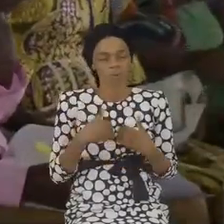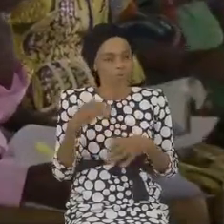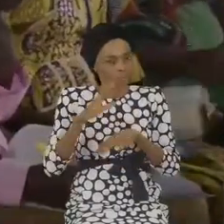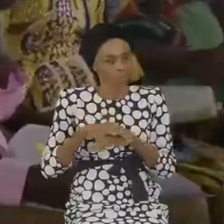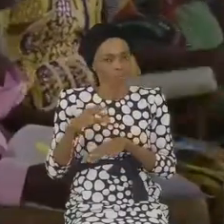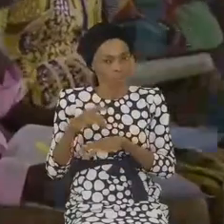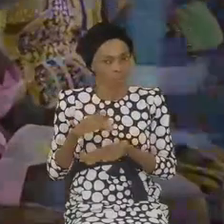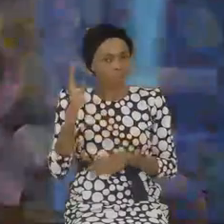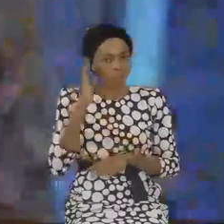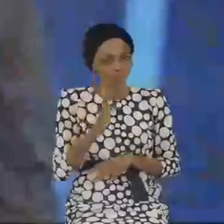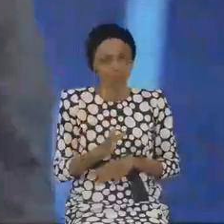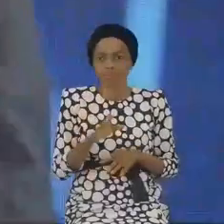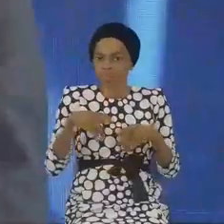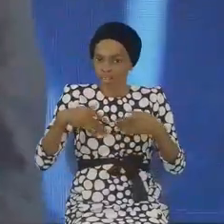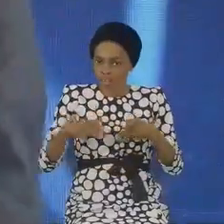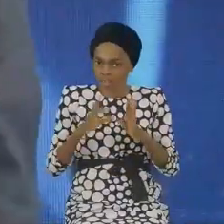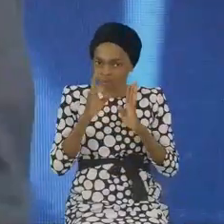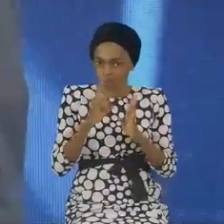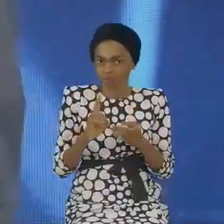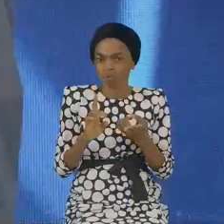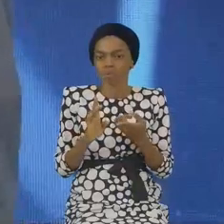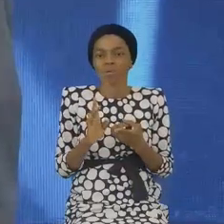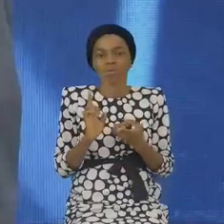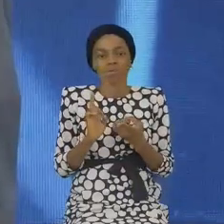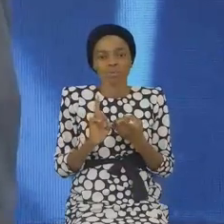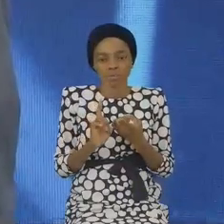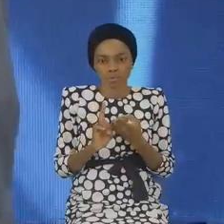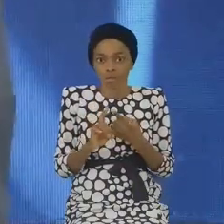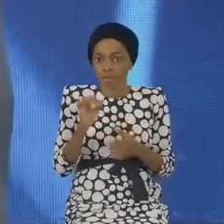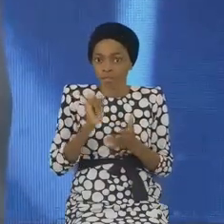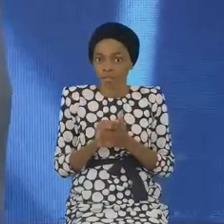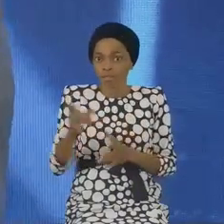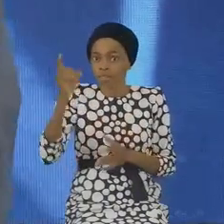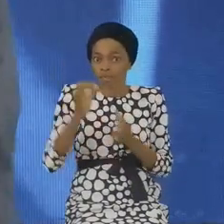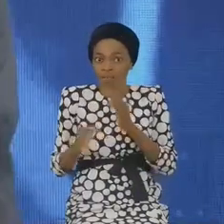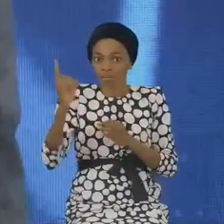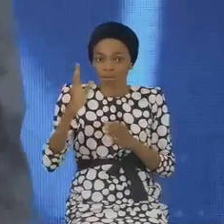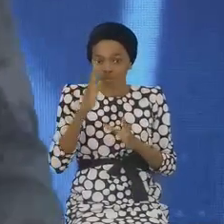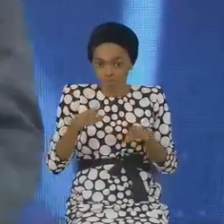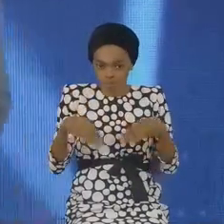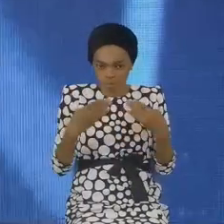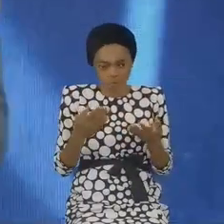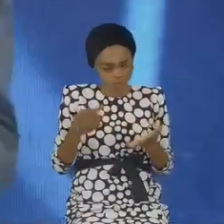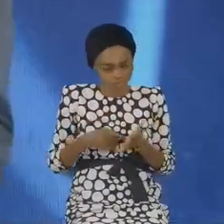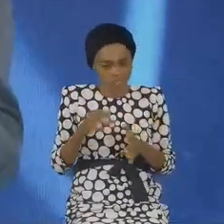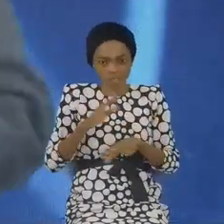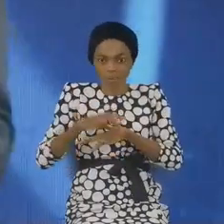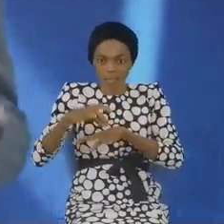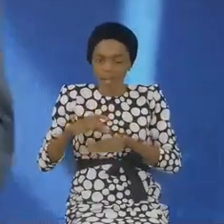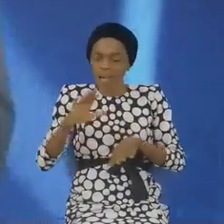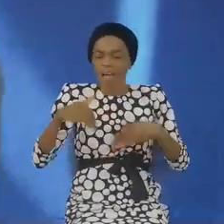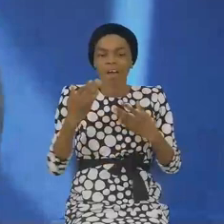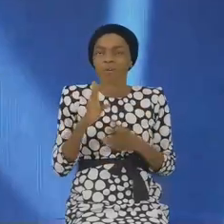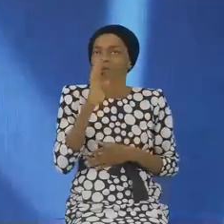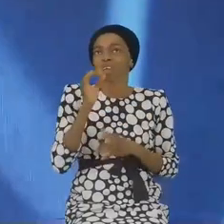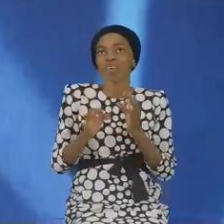doit te conduire au Père. Si Dieu peut pourvoir ça sur la terre, comment ce sera-t-il quand tu apparaîtras devant le